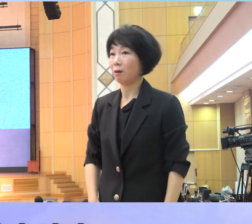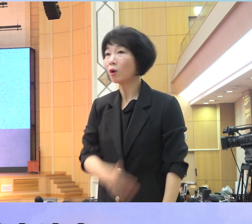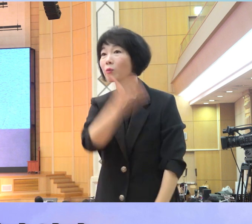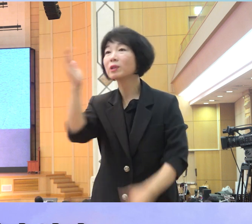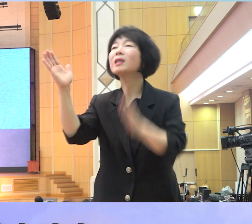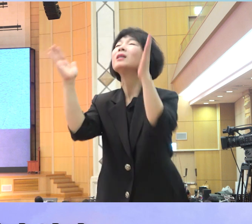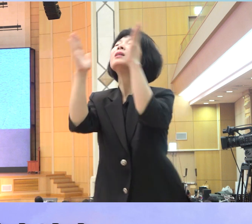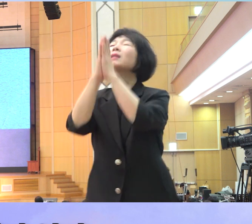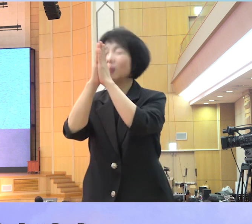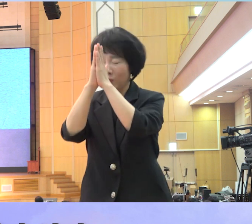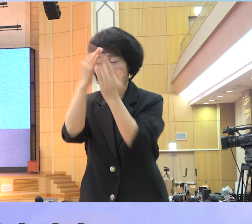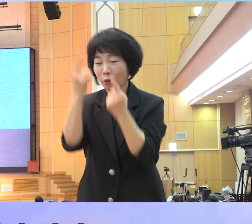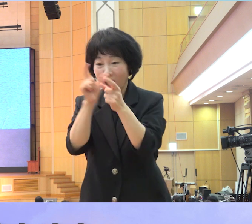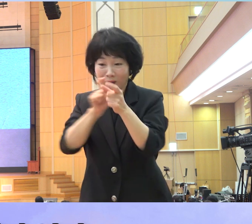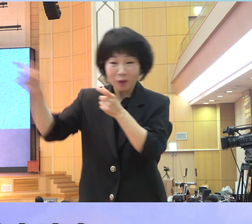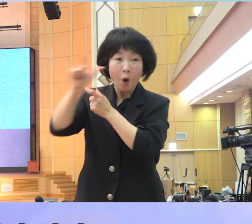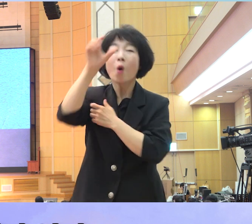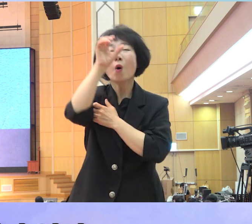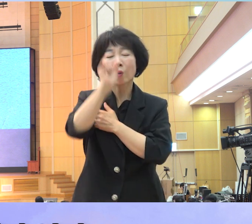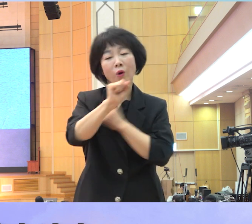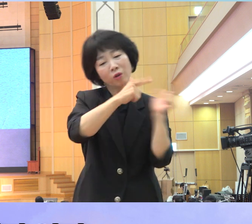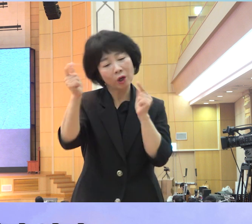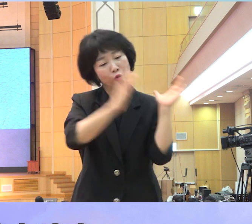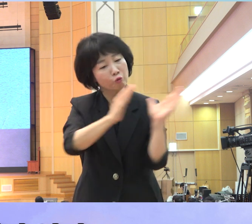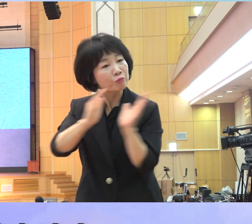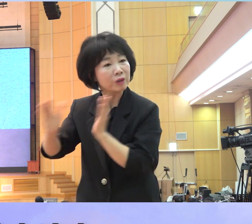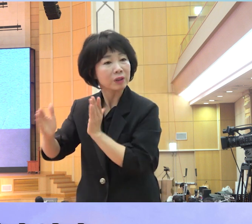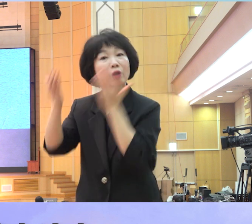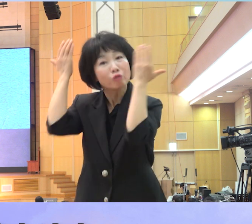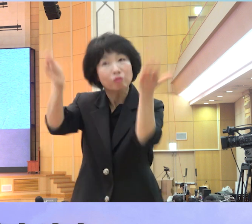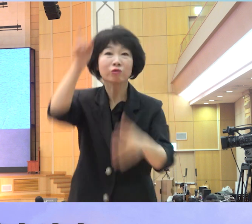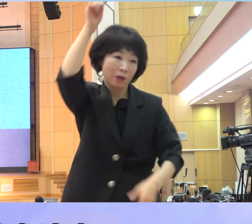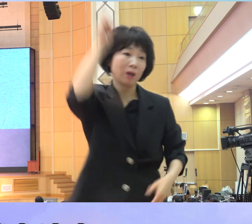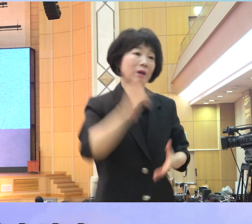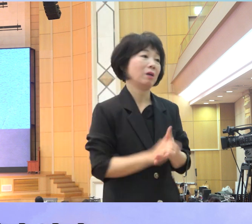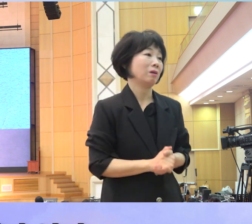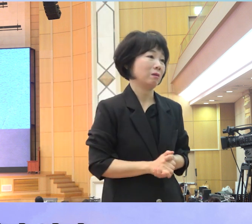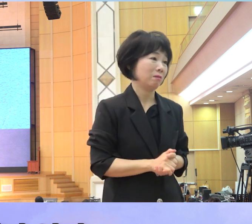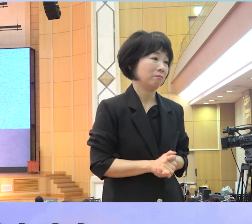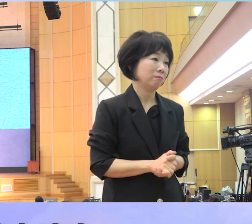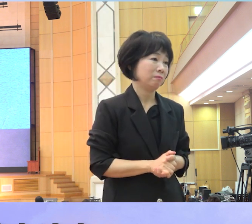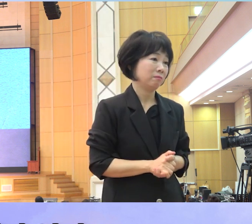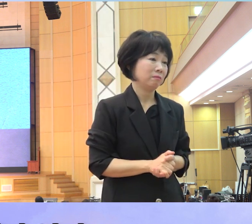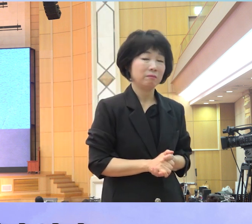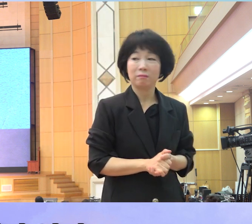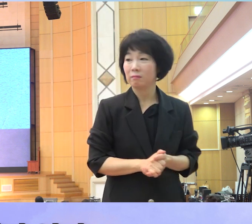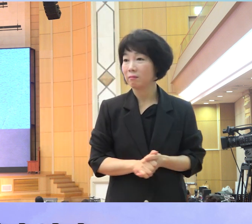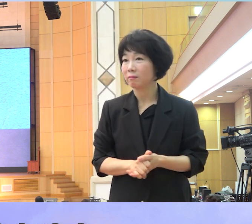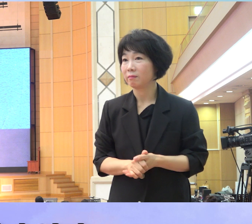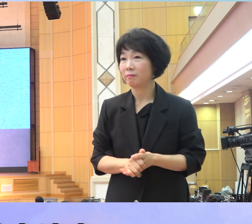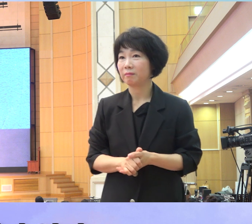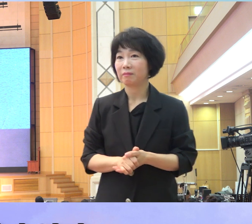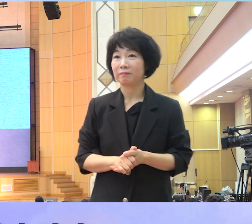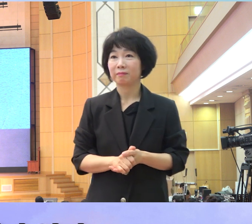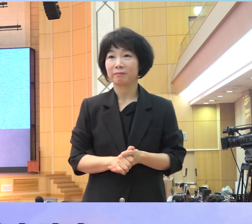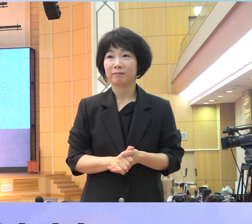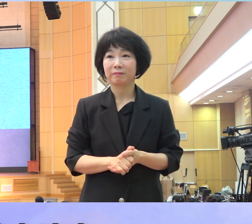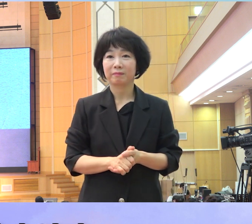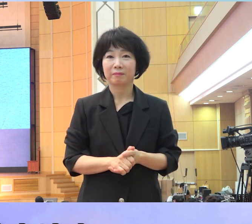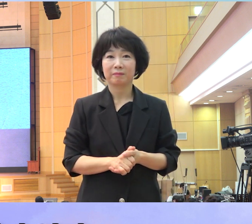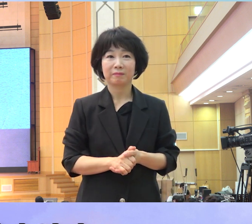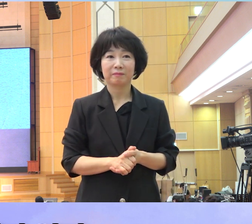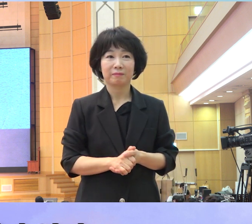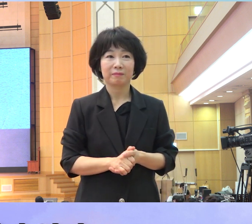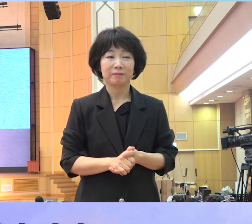구하는 것보다 더 좋은 것을 준비해 놓고 계시는 분이 바로 우리 주님이시라는 거예요. 할렐루야.